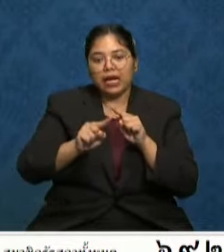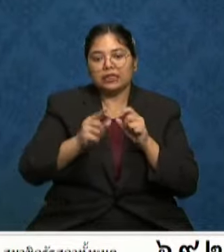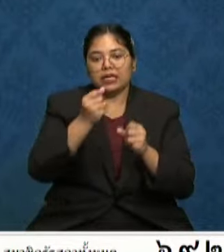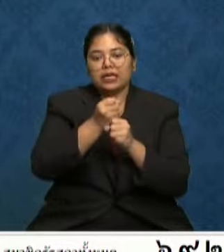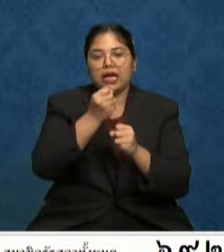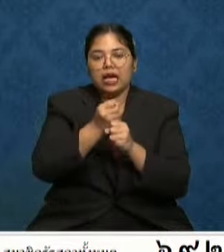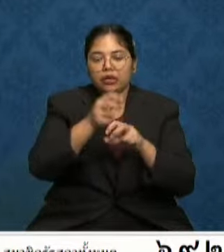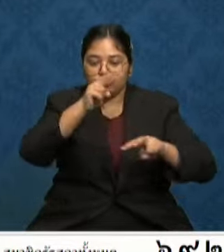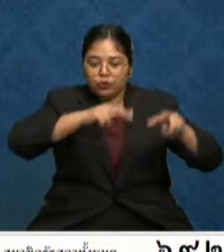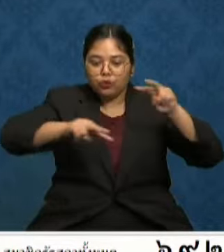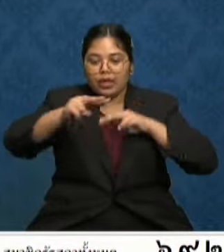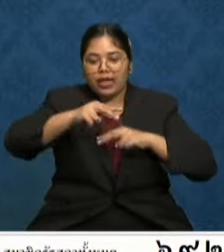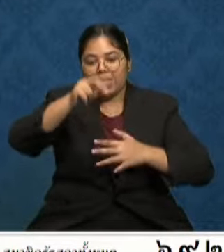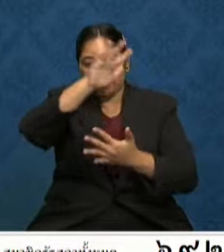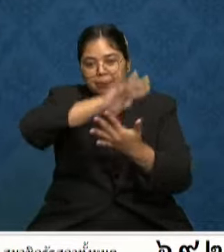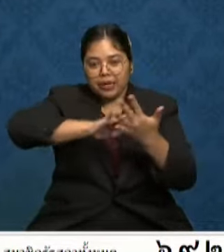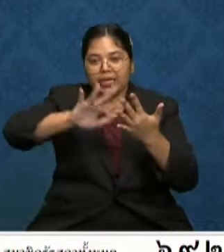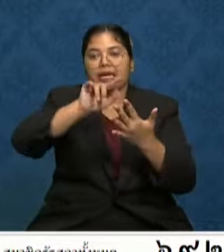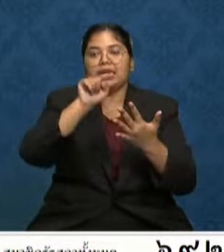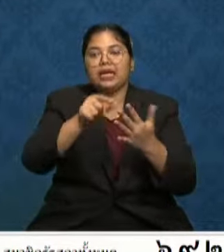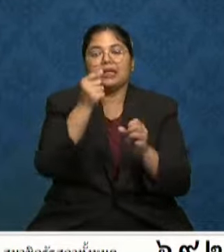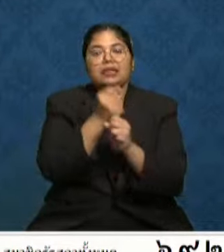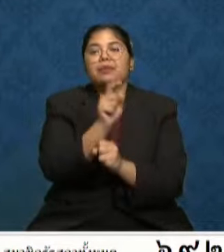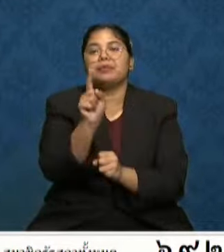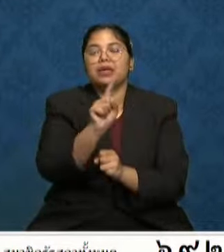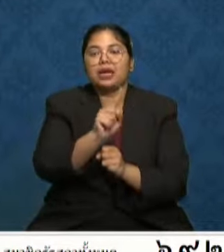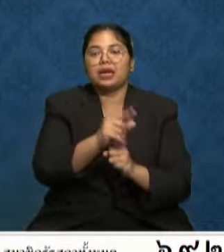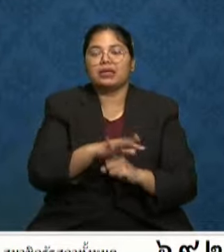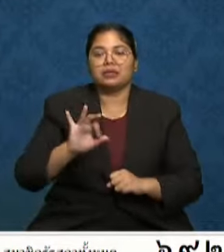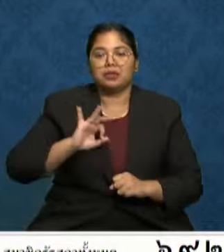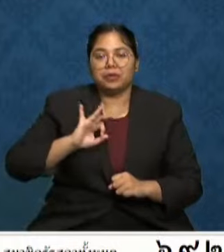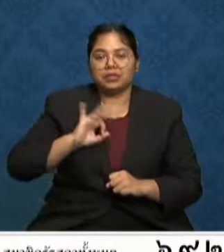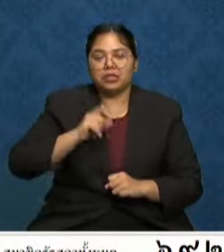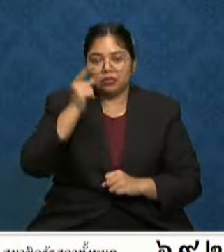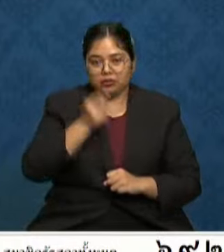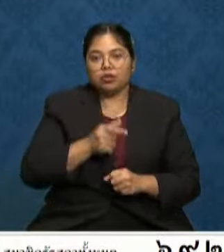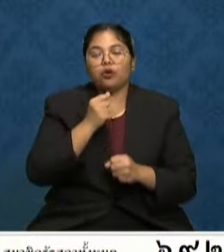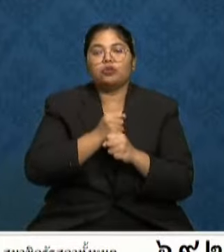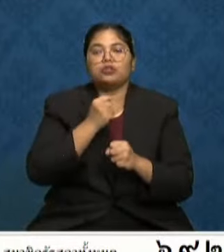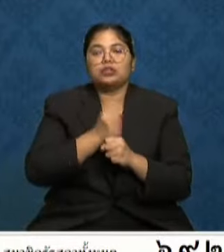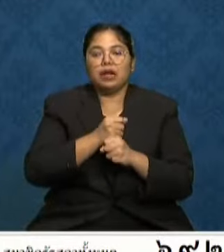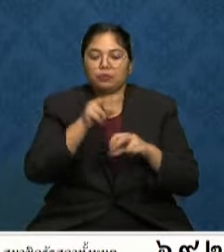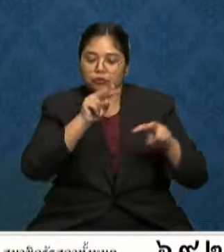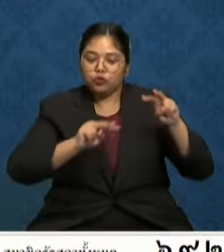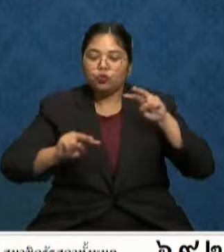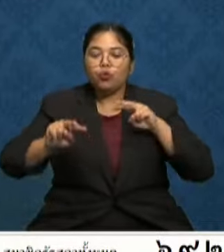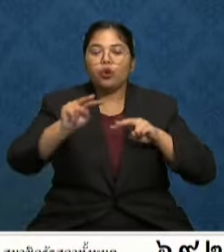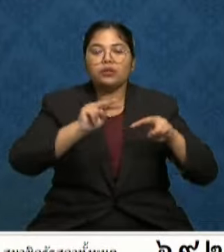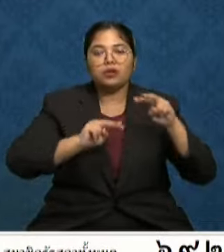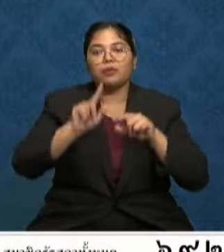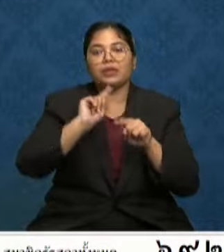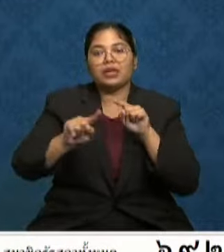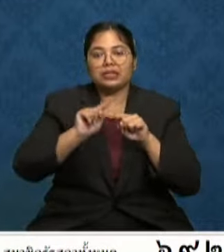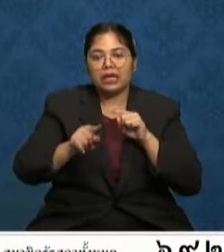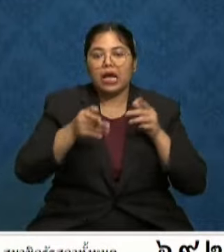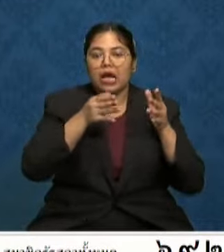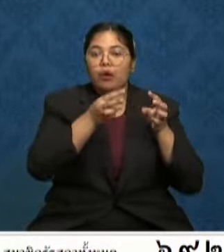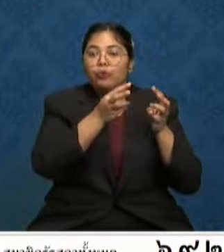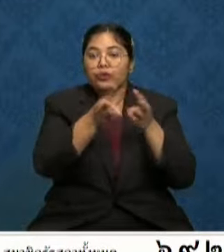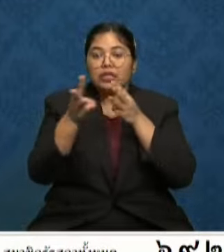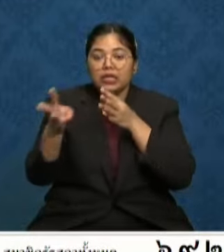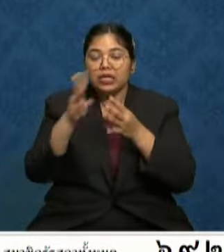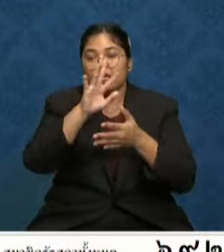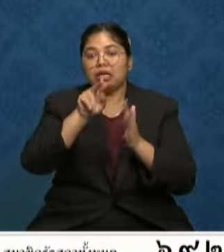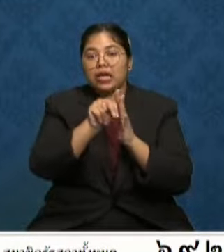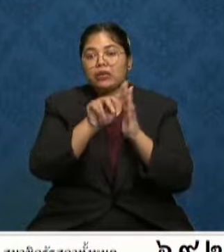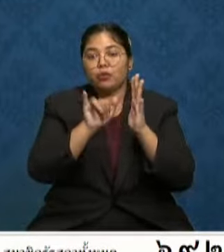เป็นเชนไ์แล้สมารชิคกตองทำนาททายการตลัวสอบแวคิดทิติทางหรอน